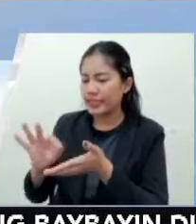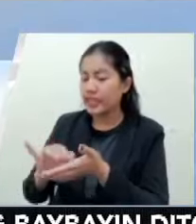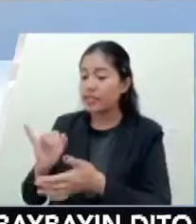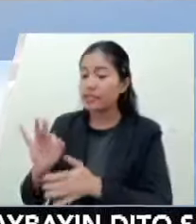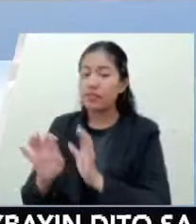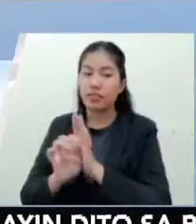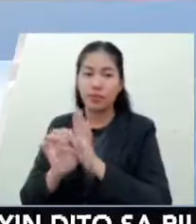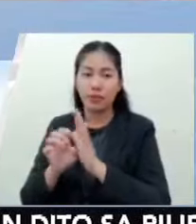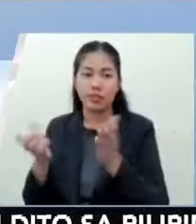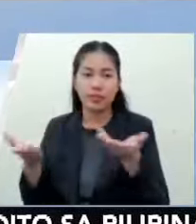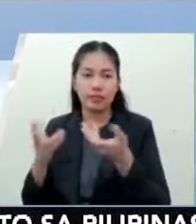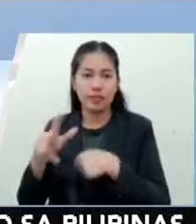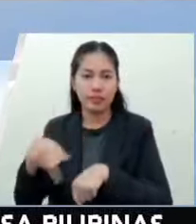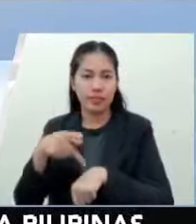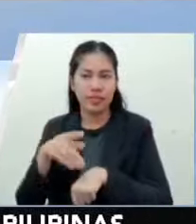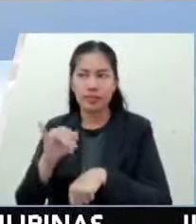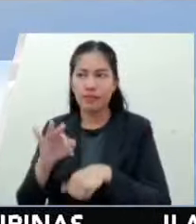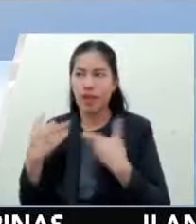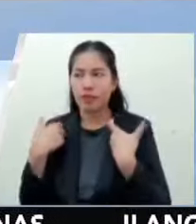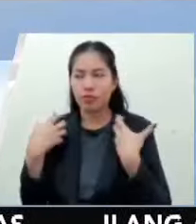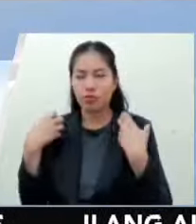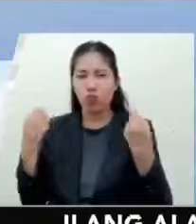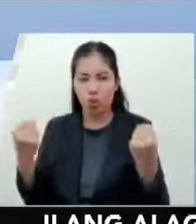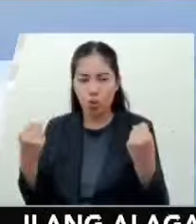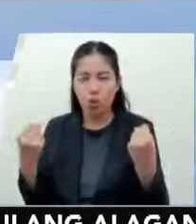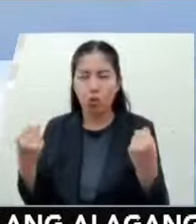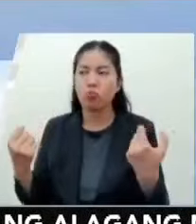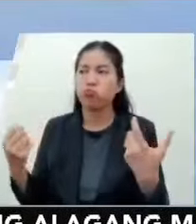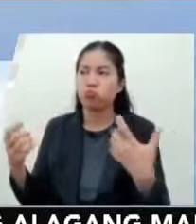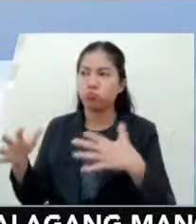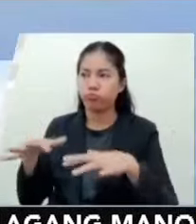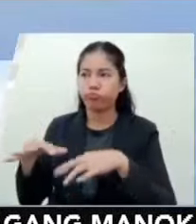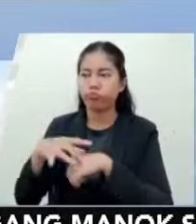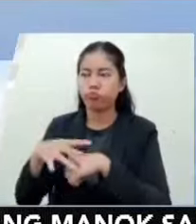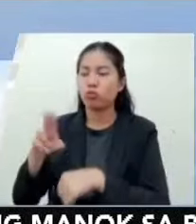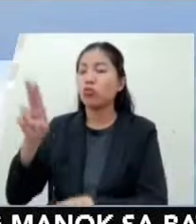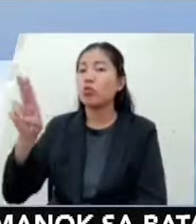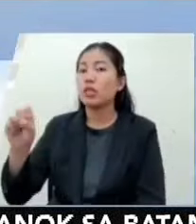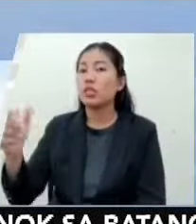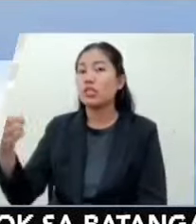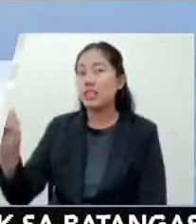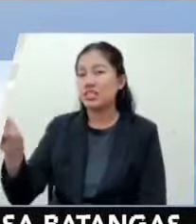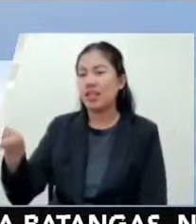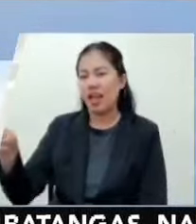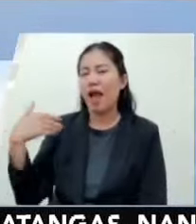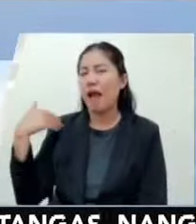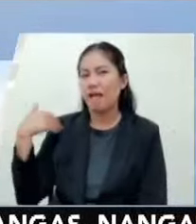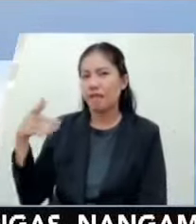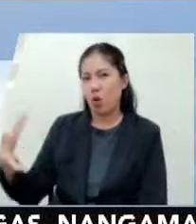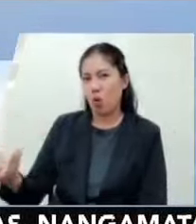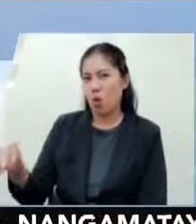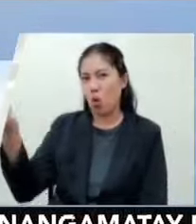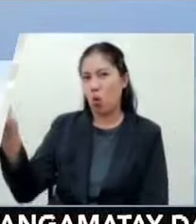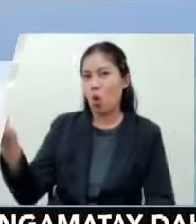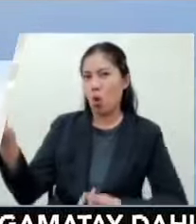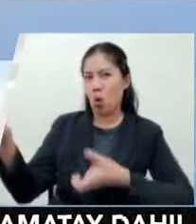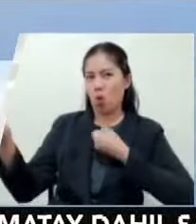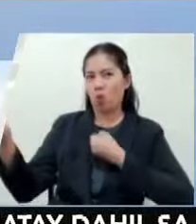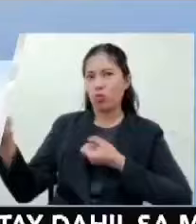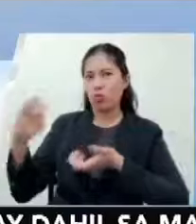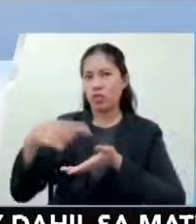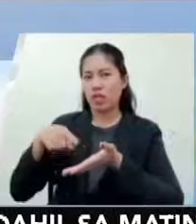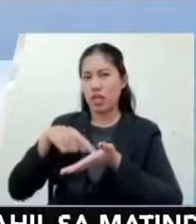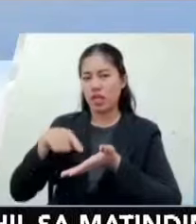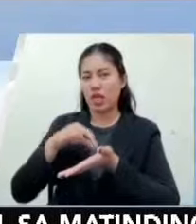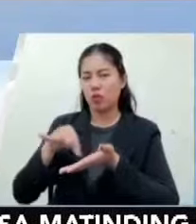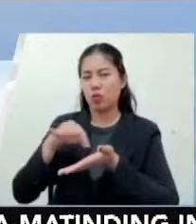atin, magpapalabas yung USGS ng kanilang magnitude estimate, meron din po tayong sariling calculation.